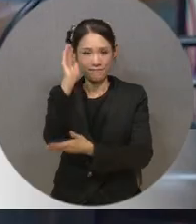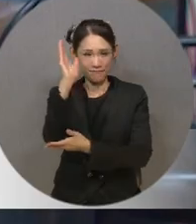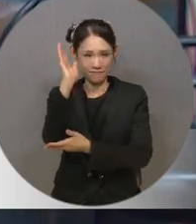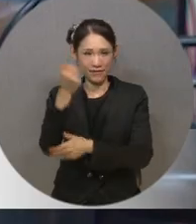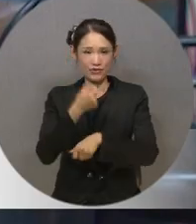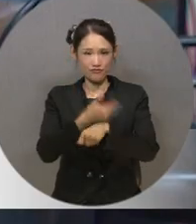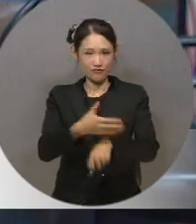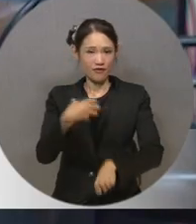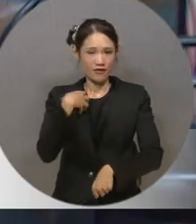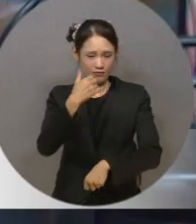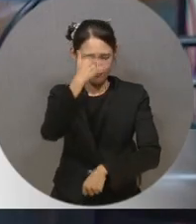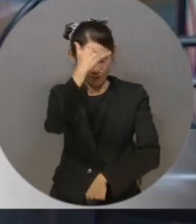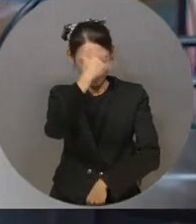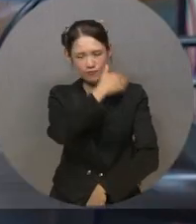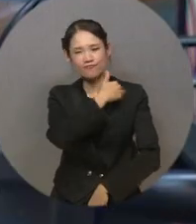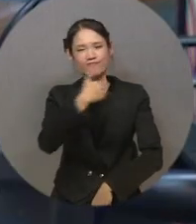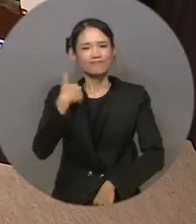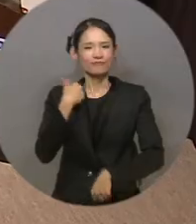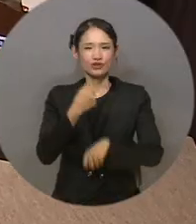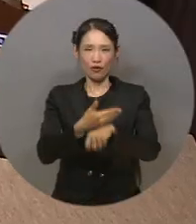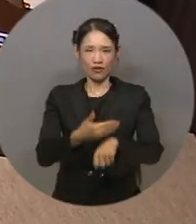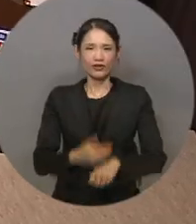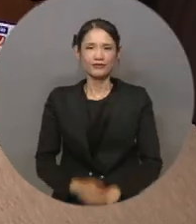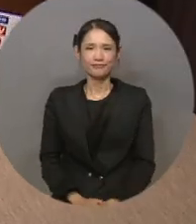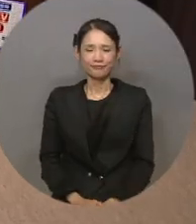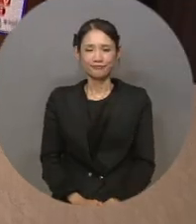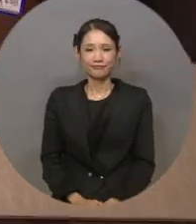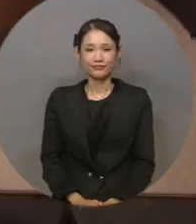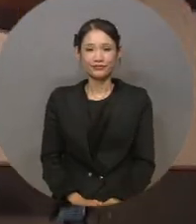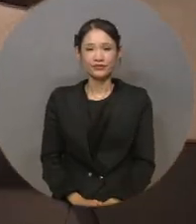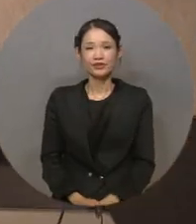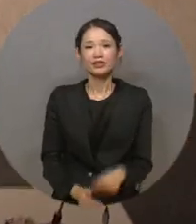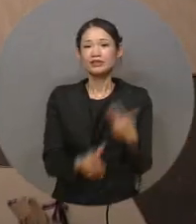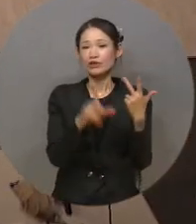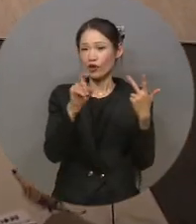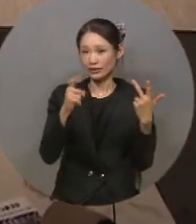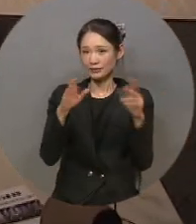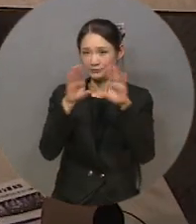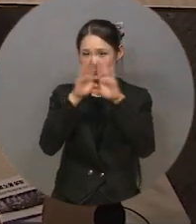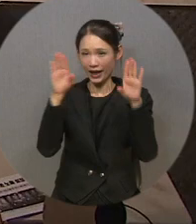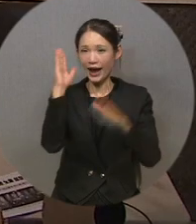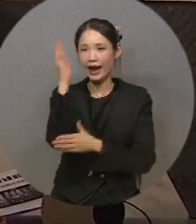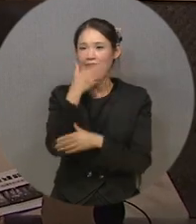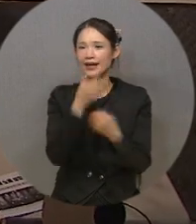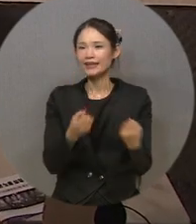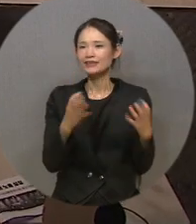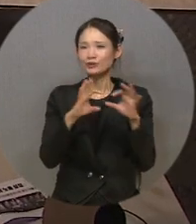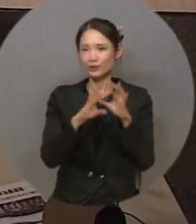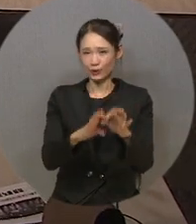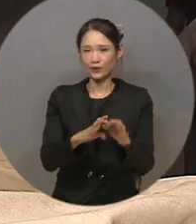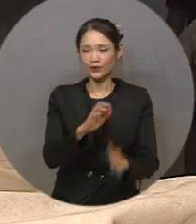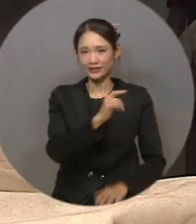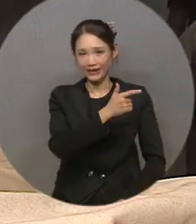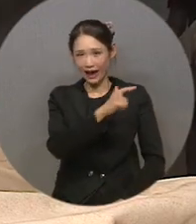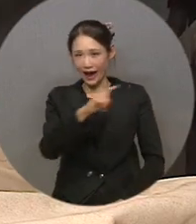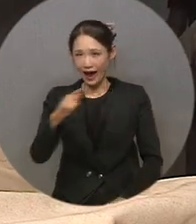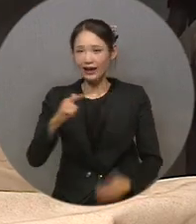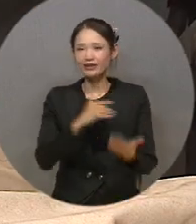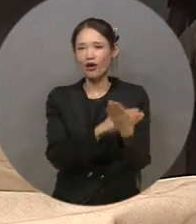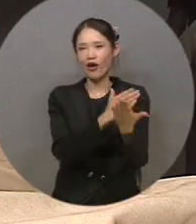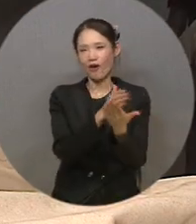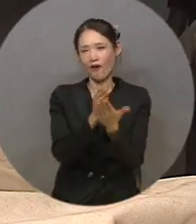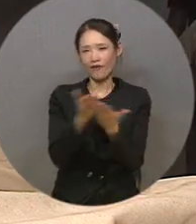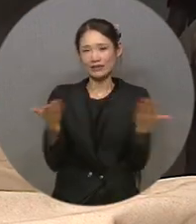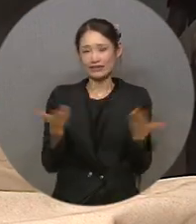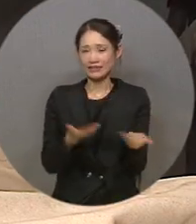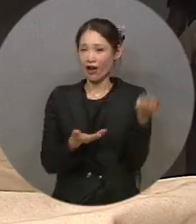역할을 충실히 전할 거라고 저는 생각이 듭니다. 지난달 12일에 열린 개강식에서 다양한 장애 유형과 연령,